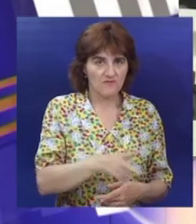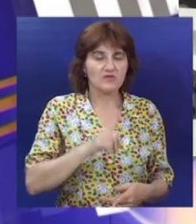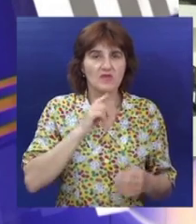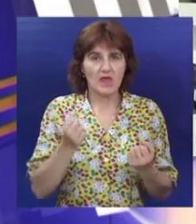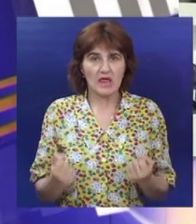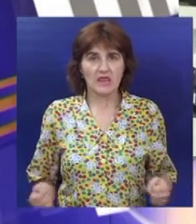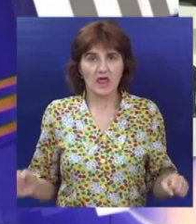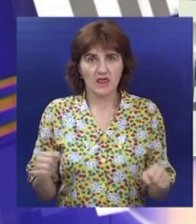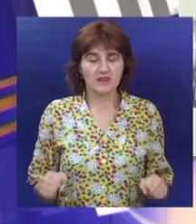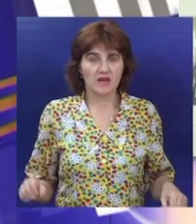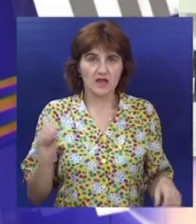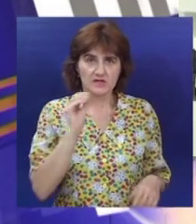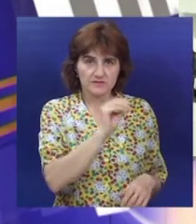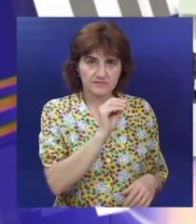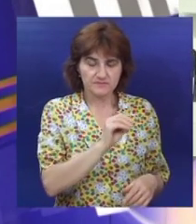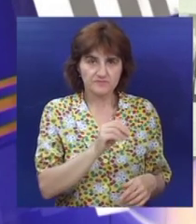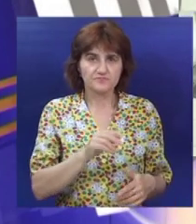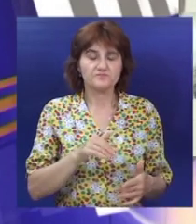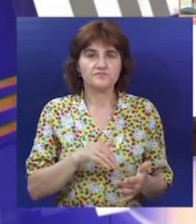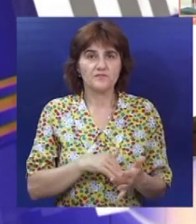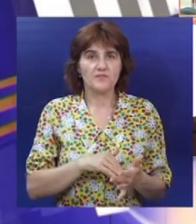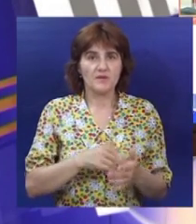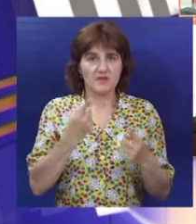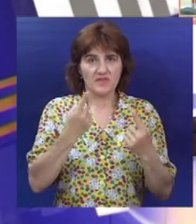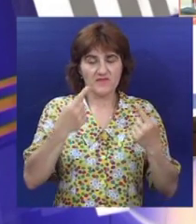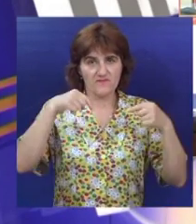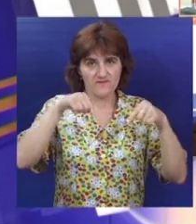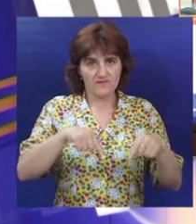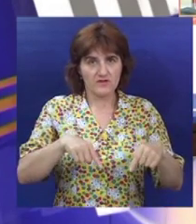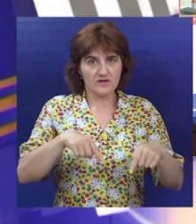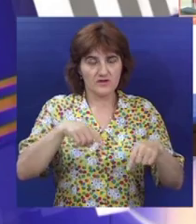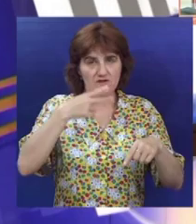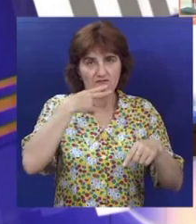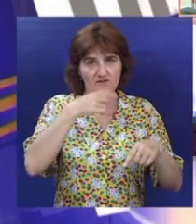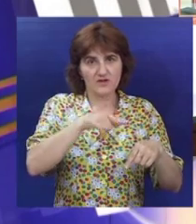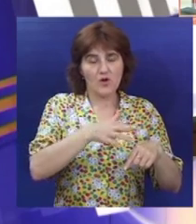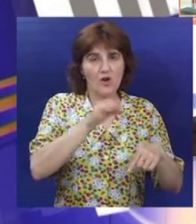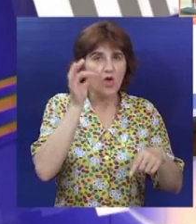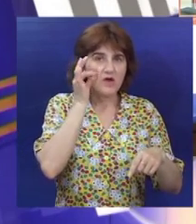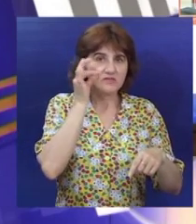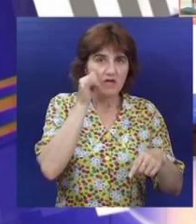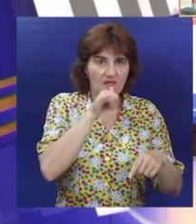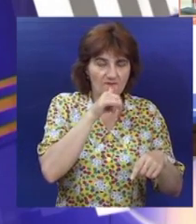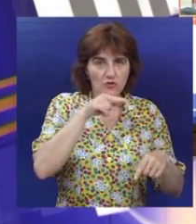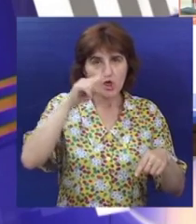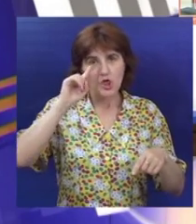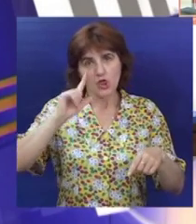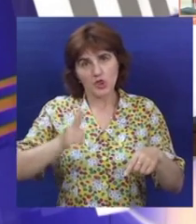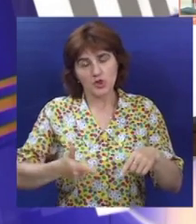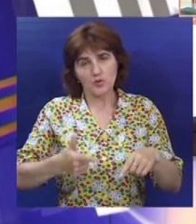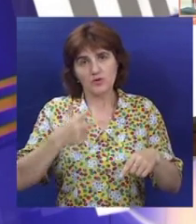za jedriličarskog kluba. Instrument posjeduje dve elektrode, jedno je za merenje pH vrednosti, a druga